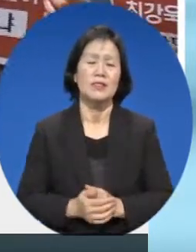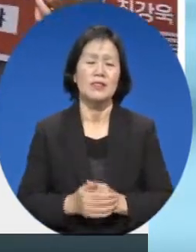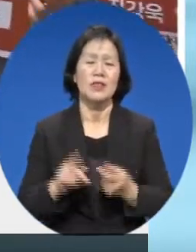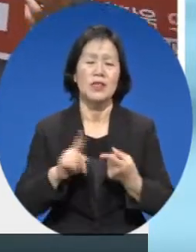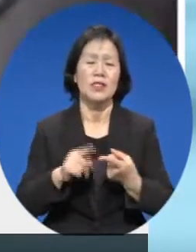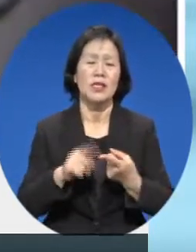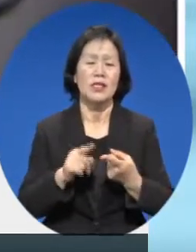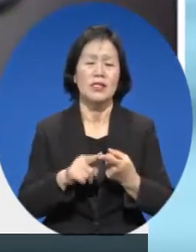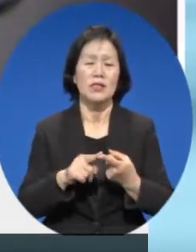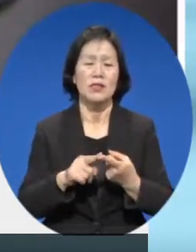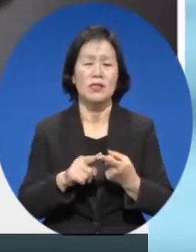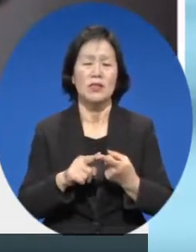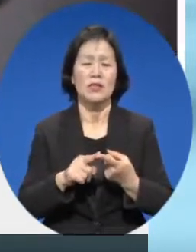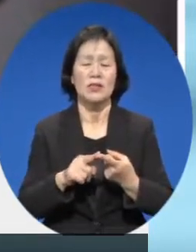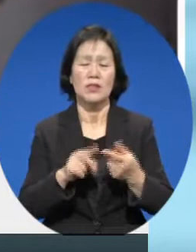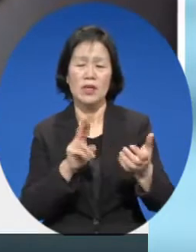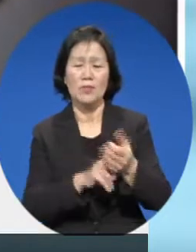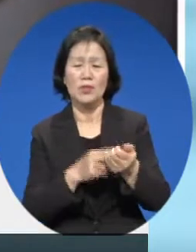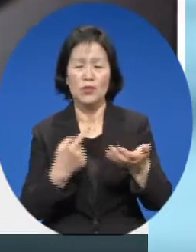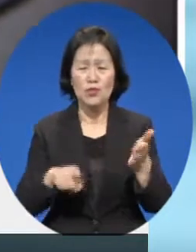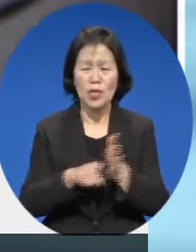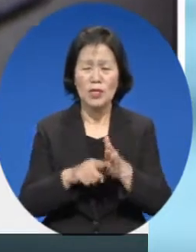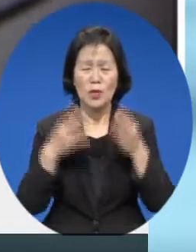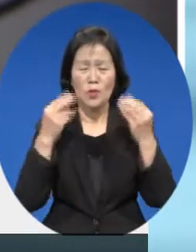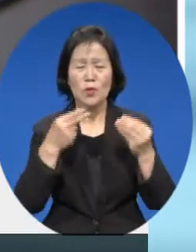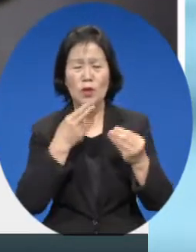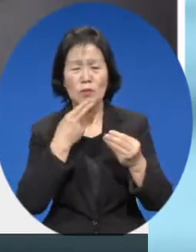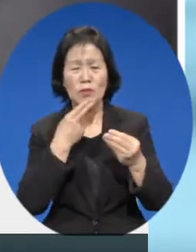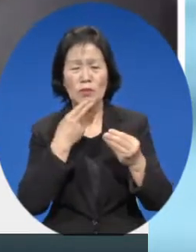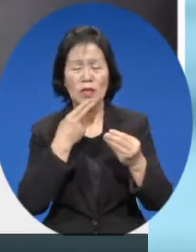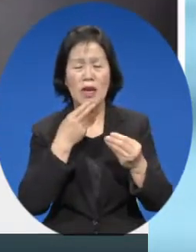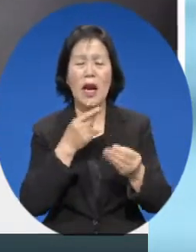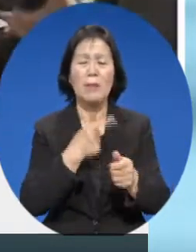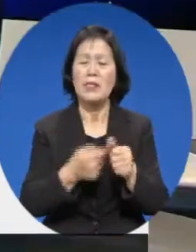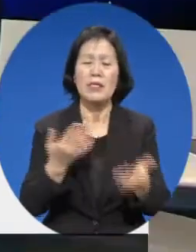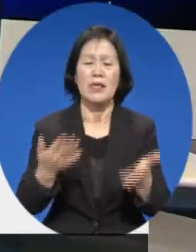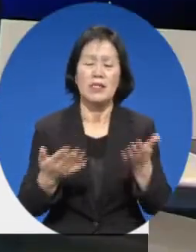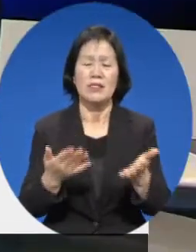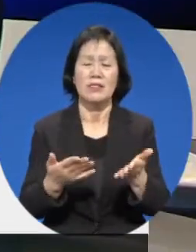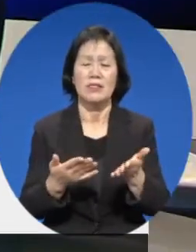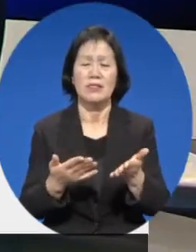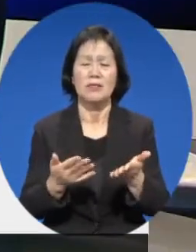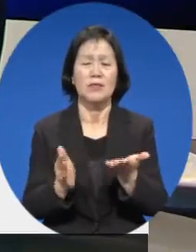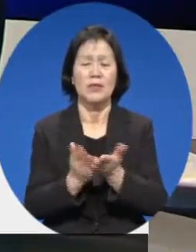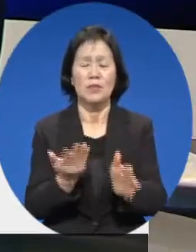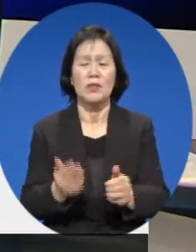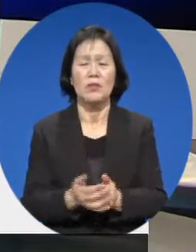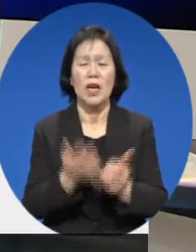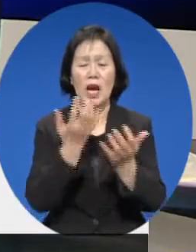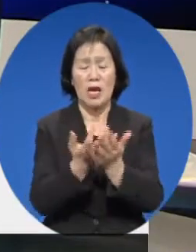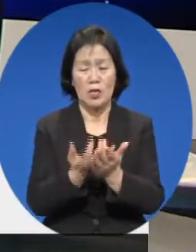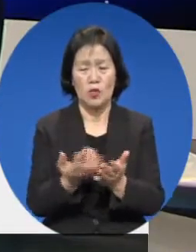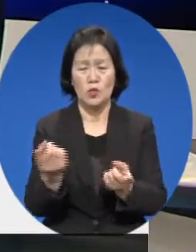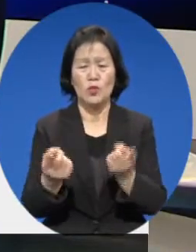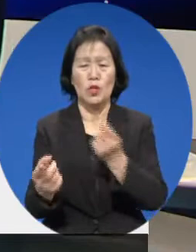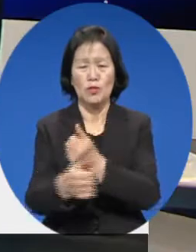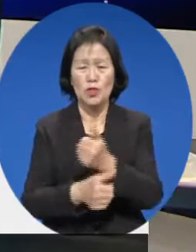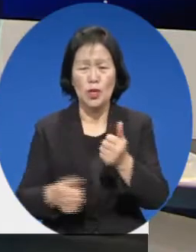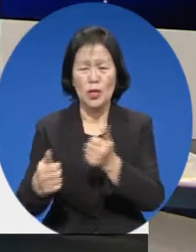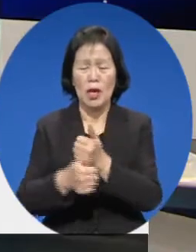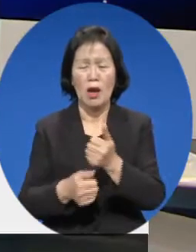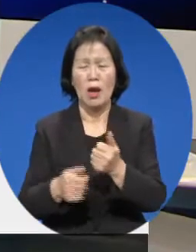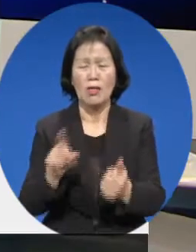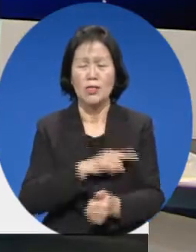가리거나 감추기 위해서 뭐 비공개를 했다 그런 좋아하면 그 부분은 말씀드렸듯이 그러면은 앙큼 서정 위원회가 최장 90일 할 수 있는데